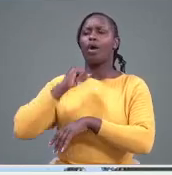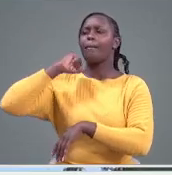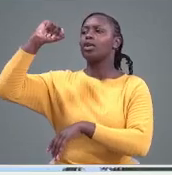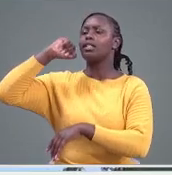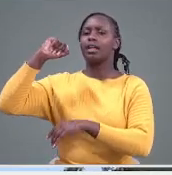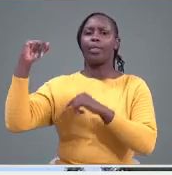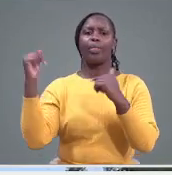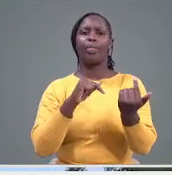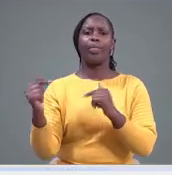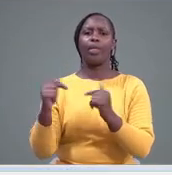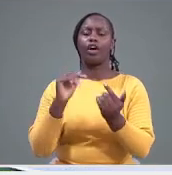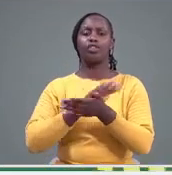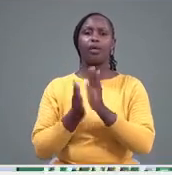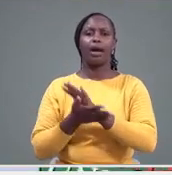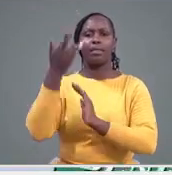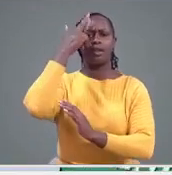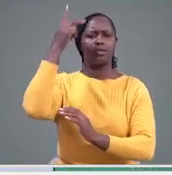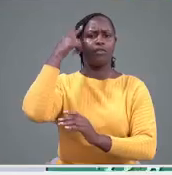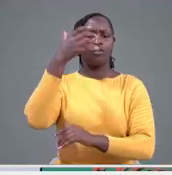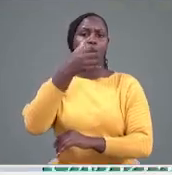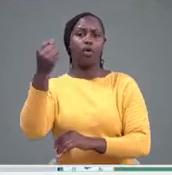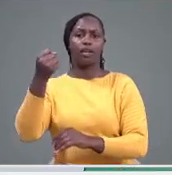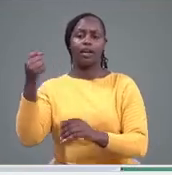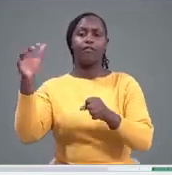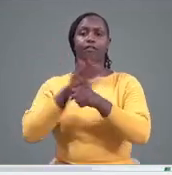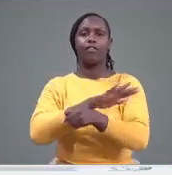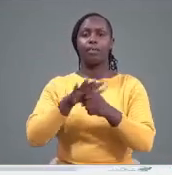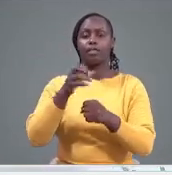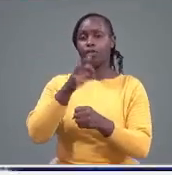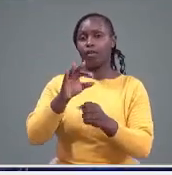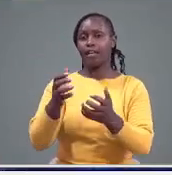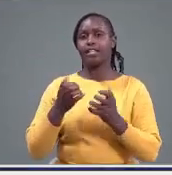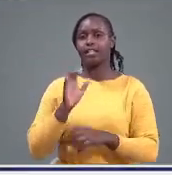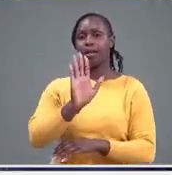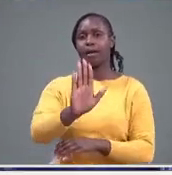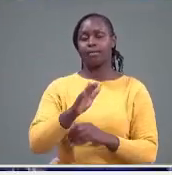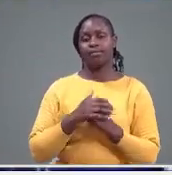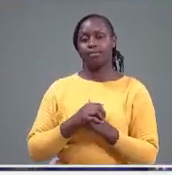uliopo kuwa kisingizio cha kusimamisha utekelezaji wa matakwa yao.